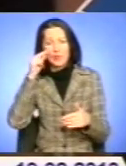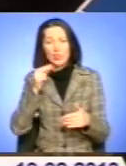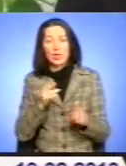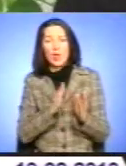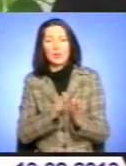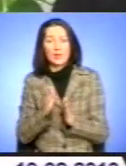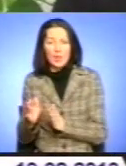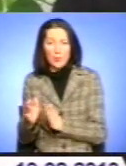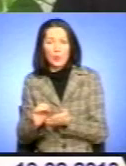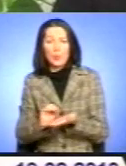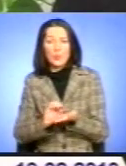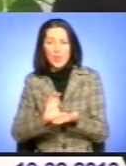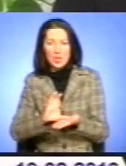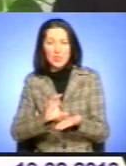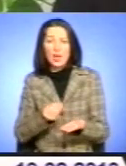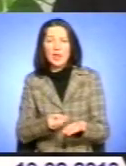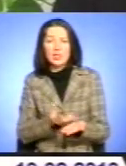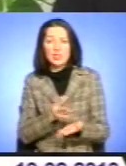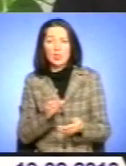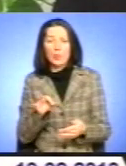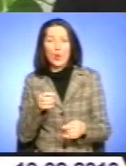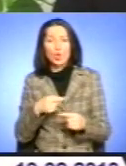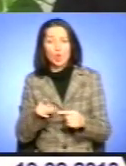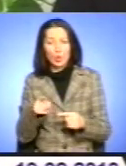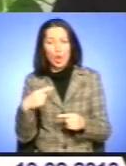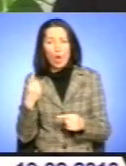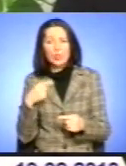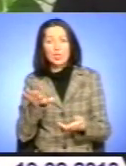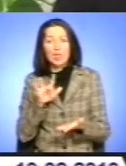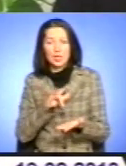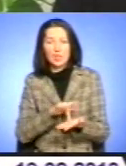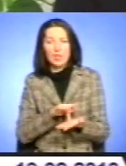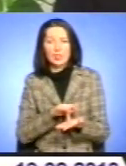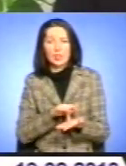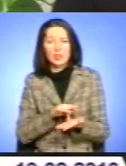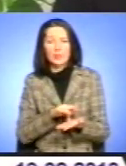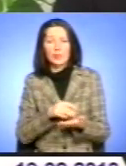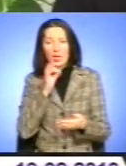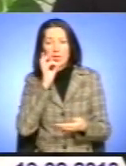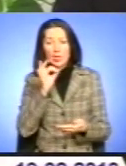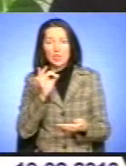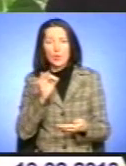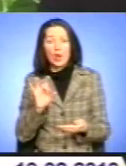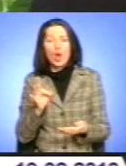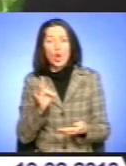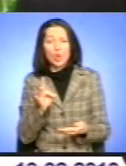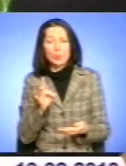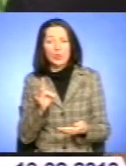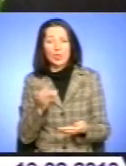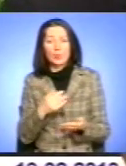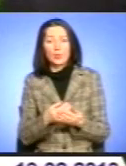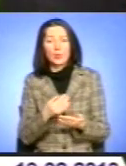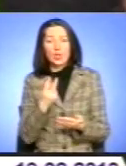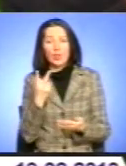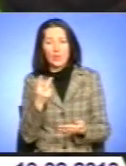динаміку підняття цін по других обласних центрах. Ну, скажімо, що в розмірі от 2